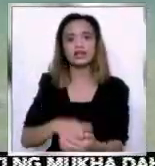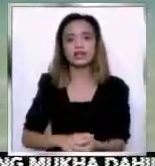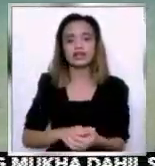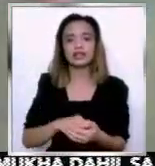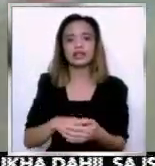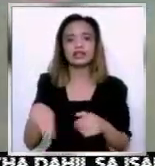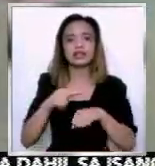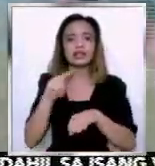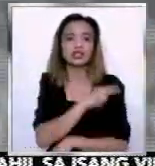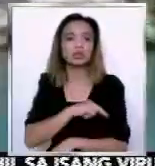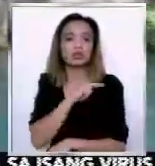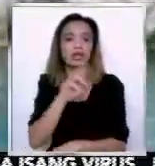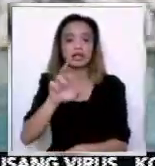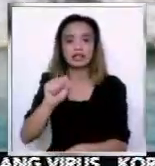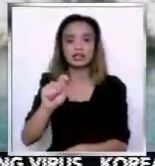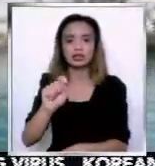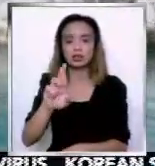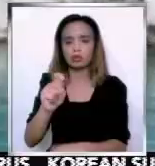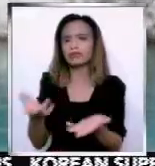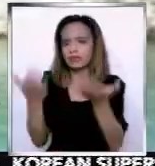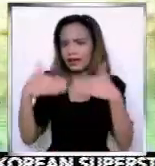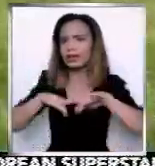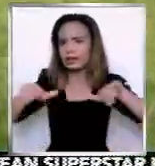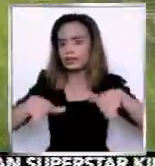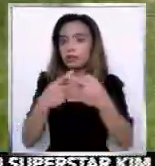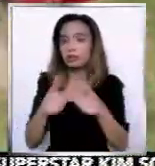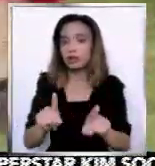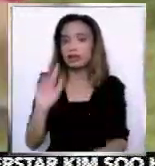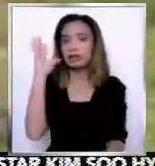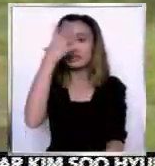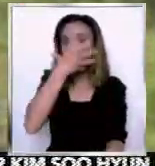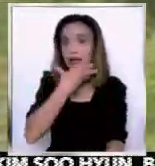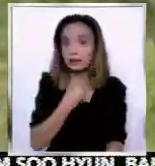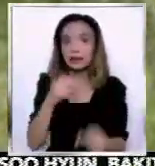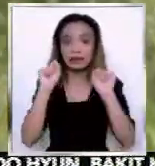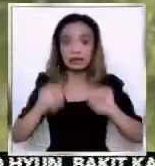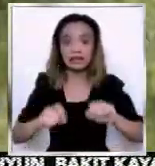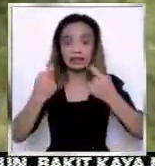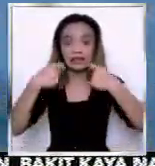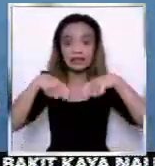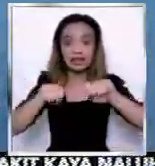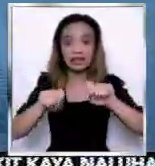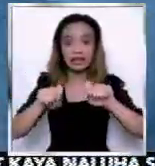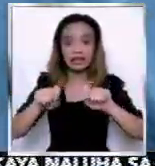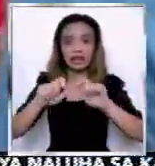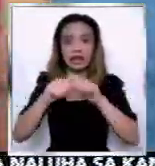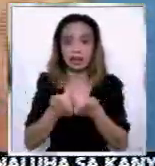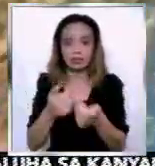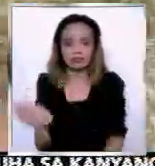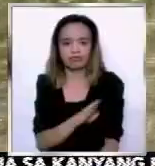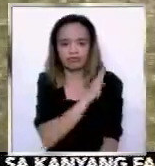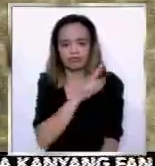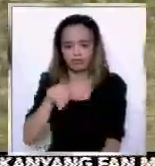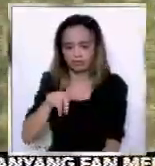Magoli at maligo. Pero ang gandang pang-beat the heat, masusubok daw muna sa inyong tatag sa paglalakad. Para marating